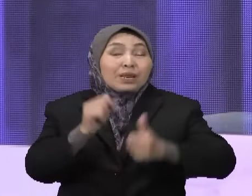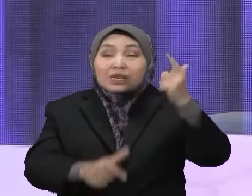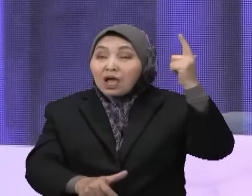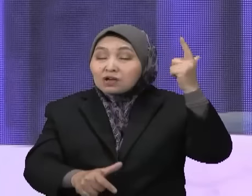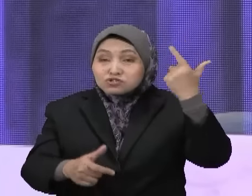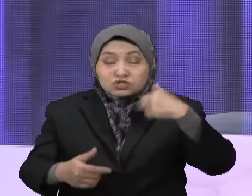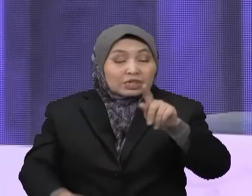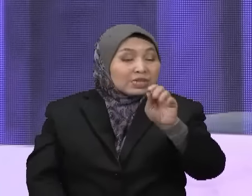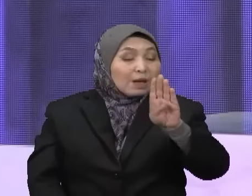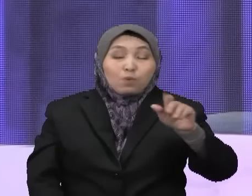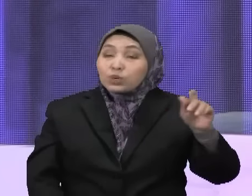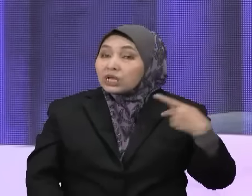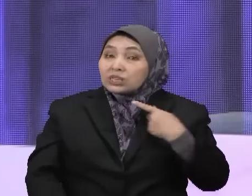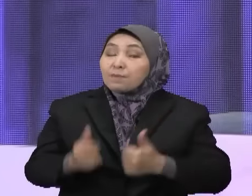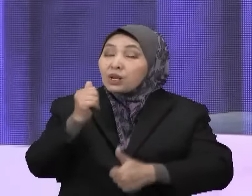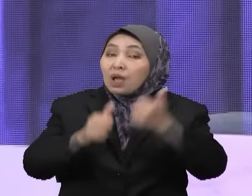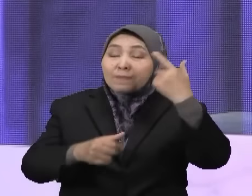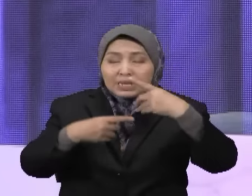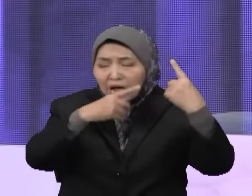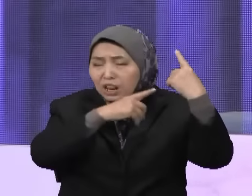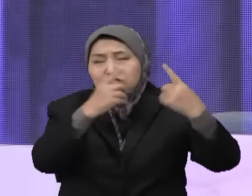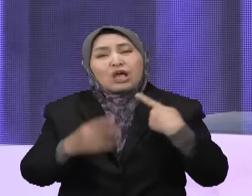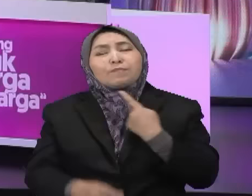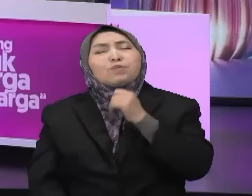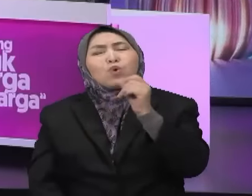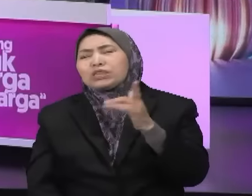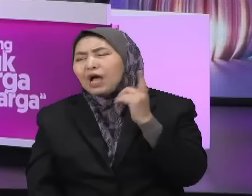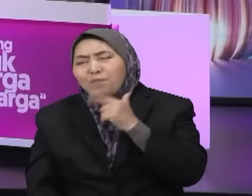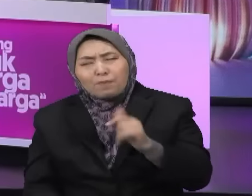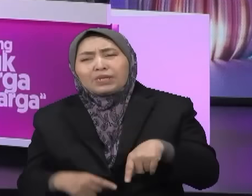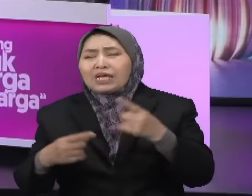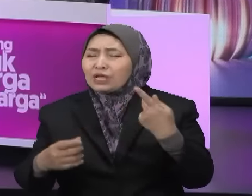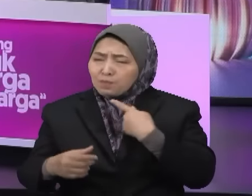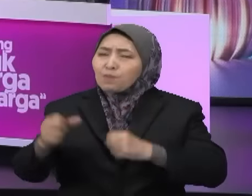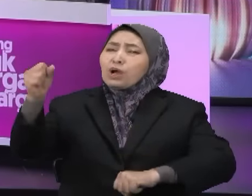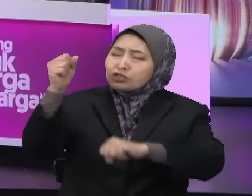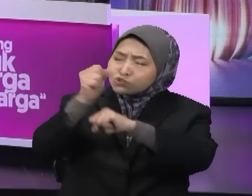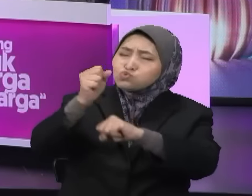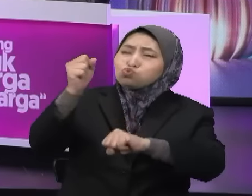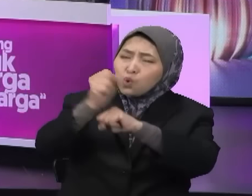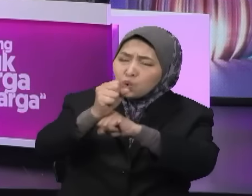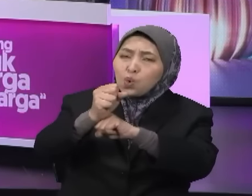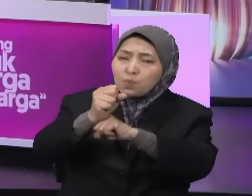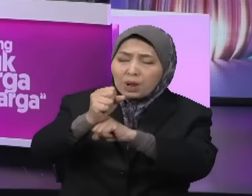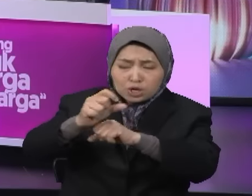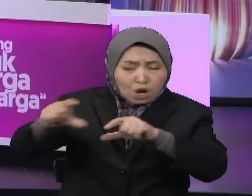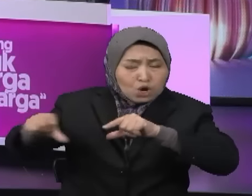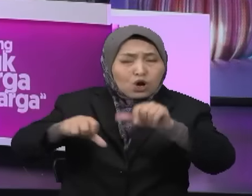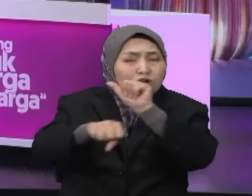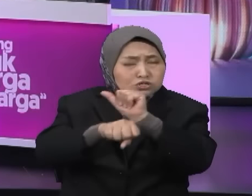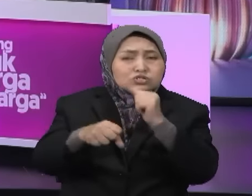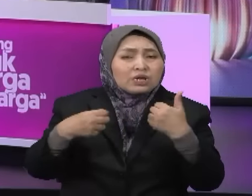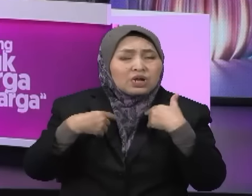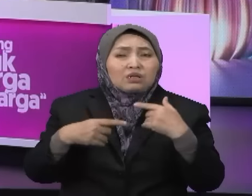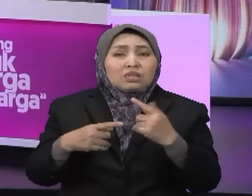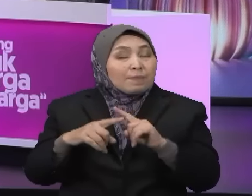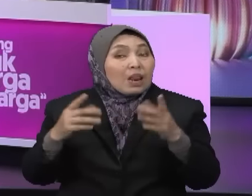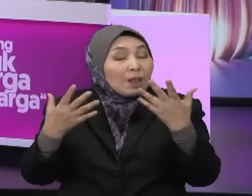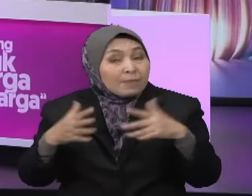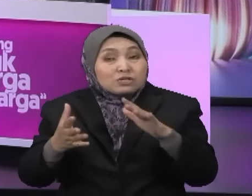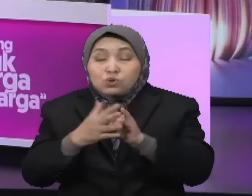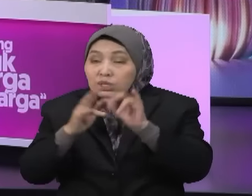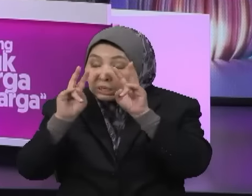kita menang. Maka dia bagi alasan pula, kami ni bukannya tak nak pergi, kami memang penyokong kepada kerak kerja yang ada. Lepas tu bila dia tengok